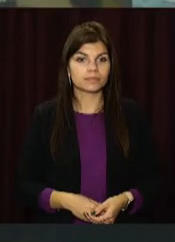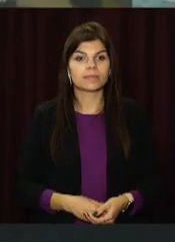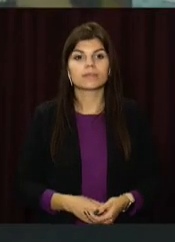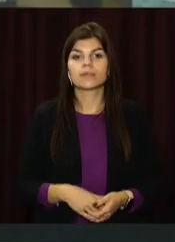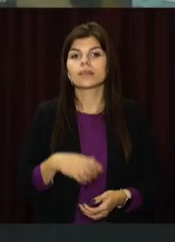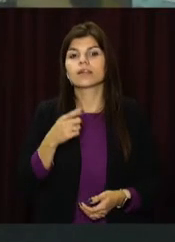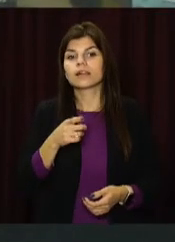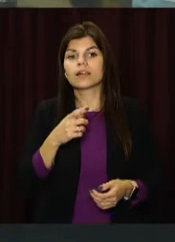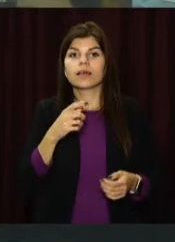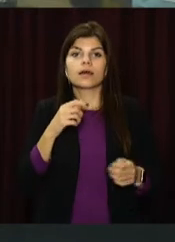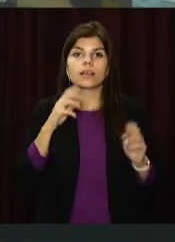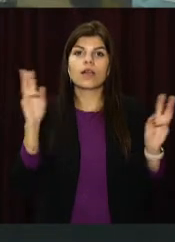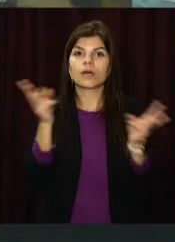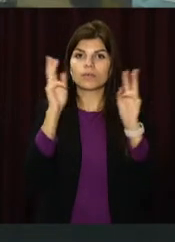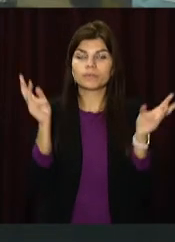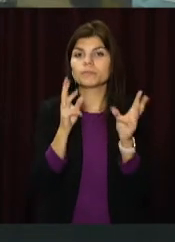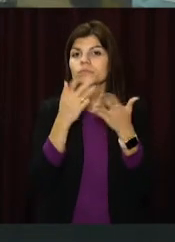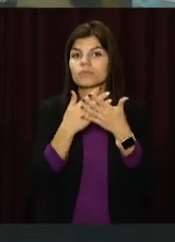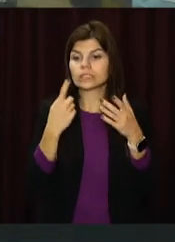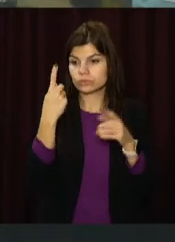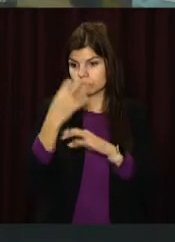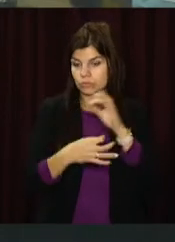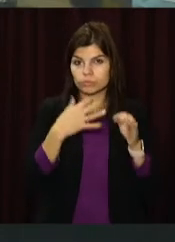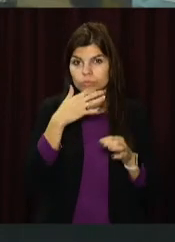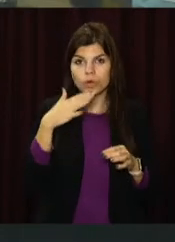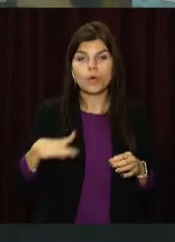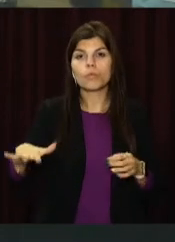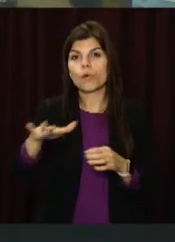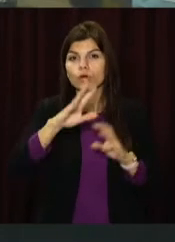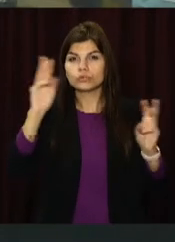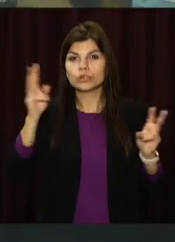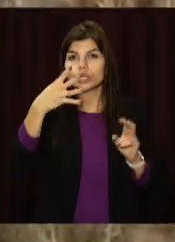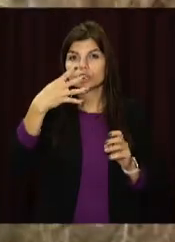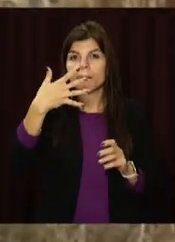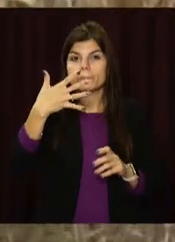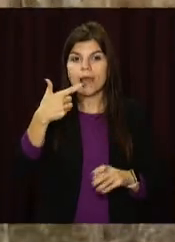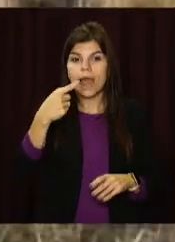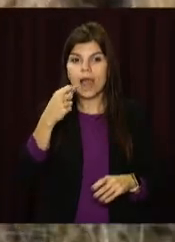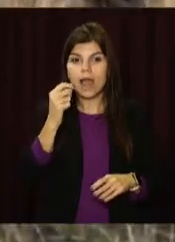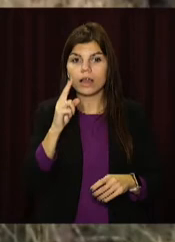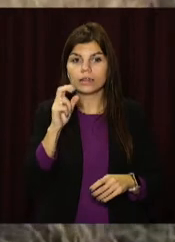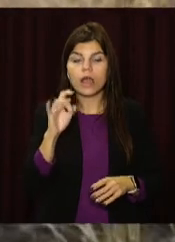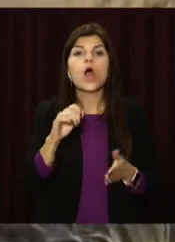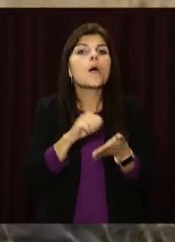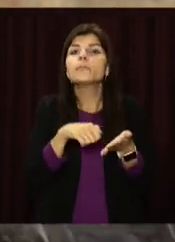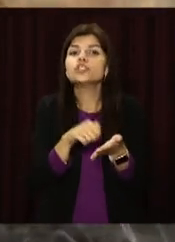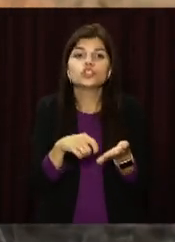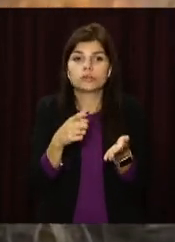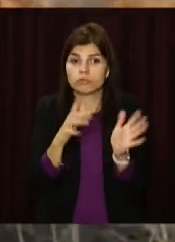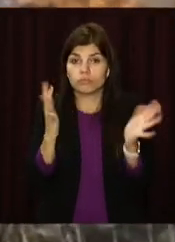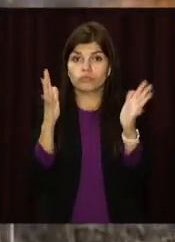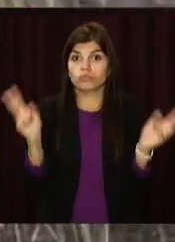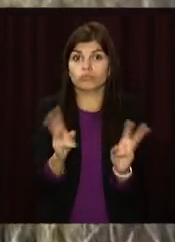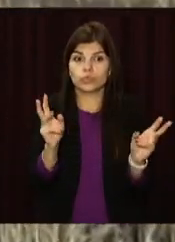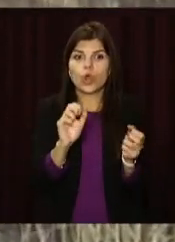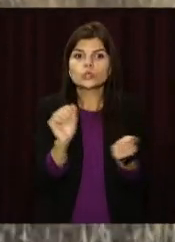Півсотні пожеж в екосистемах Дніпропетровщини за добу. Загальна площа займання – 45 гектарів. Причина 90% випадків